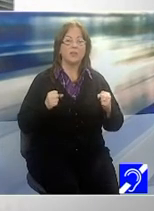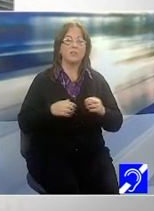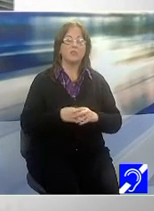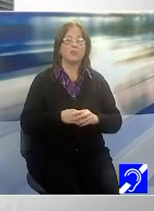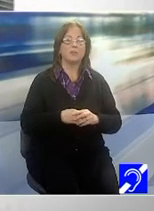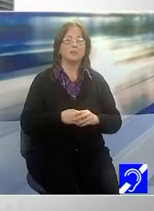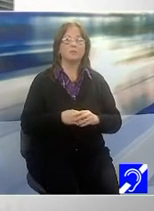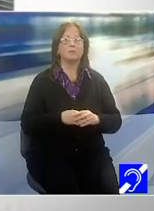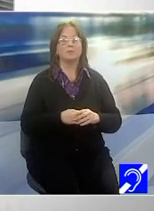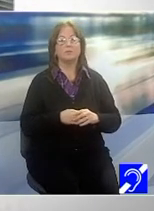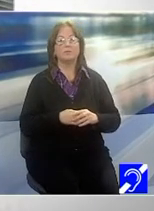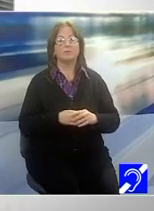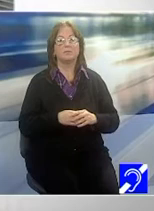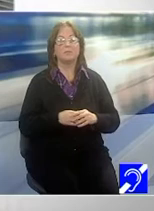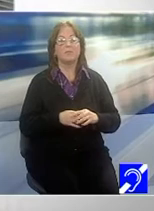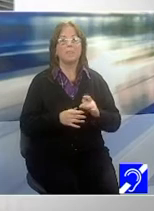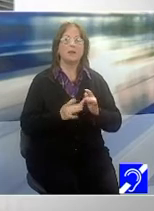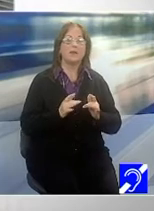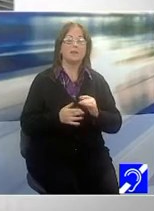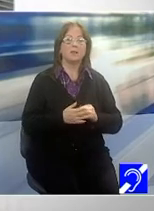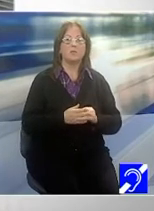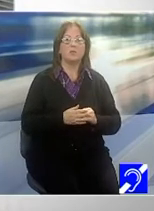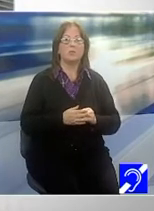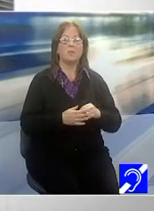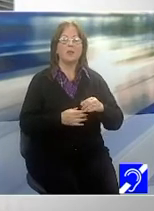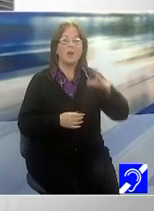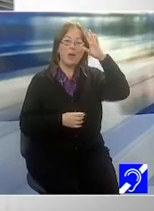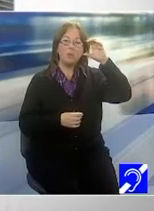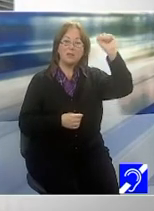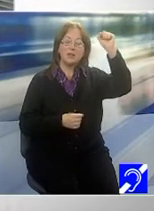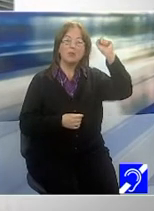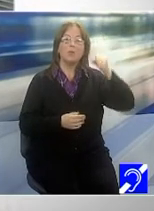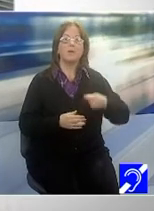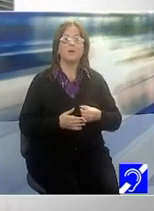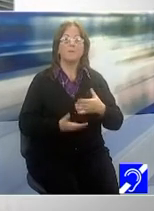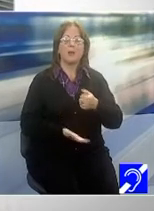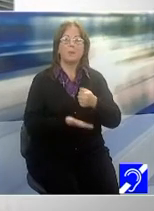De exemplu, domnul ambasador tocmai a premiat antreprenorul lunii